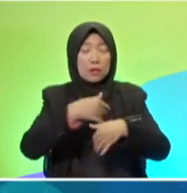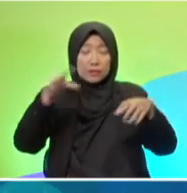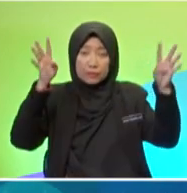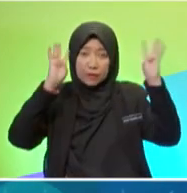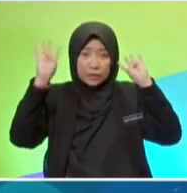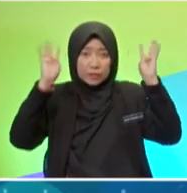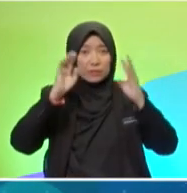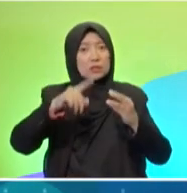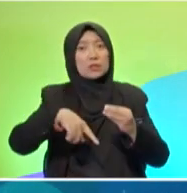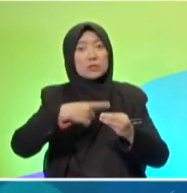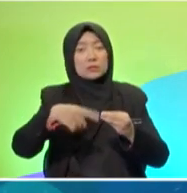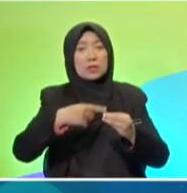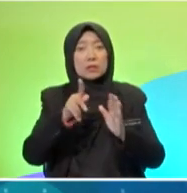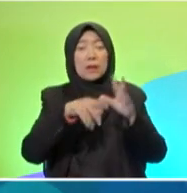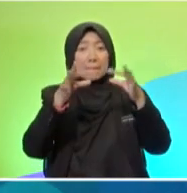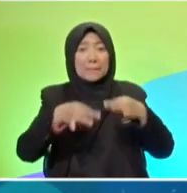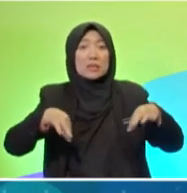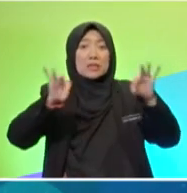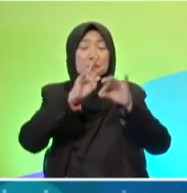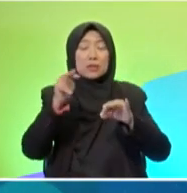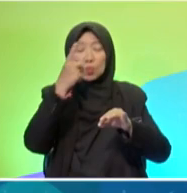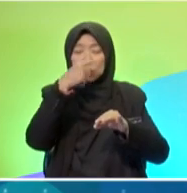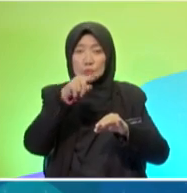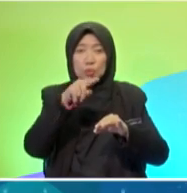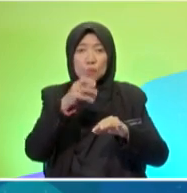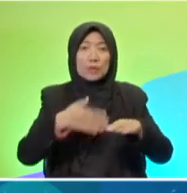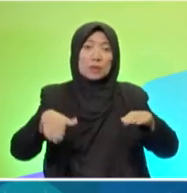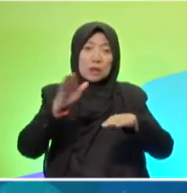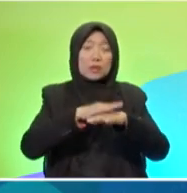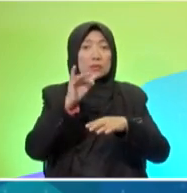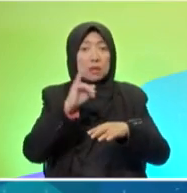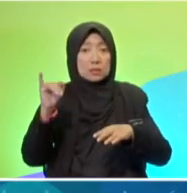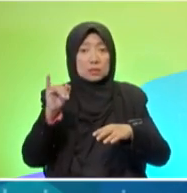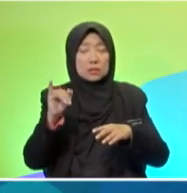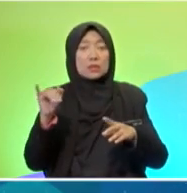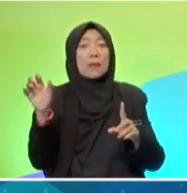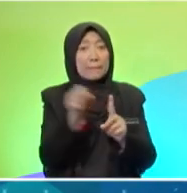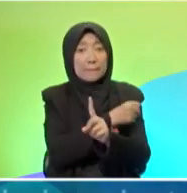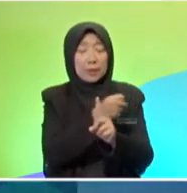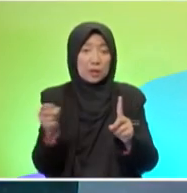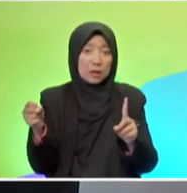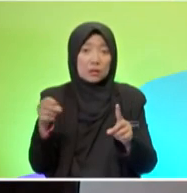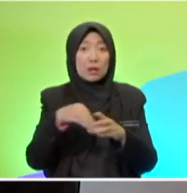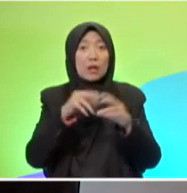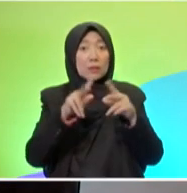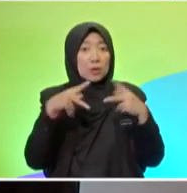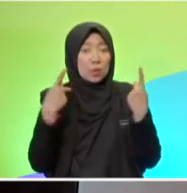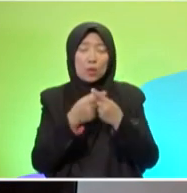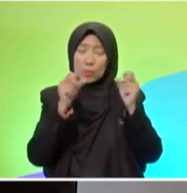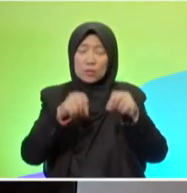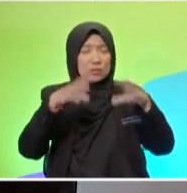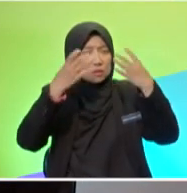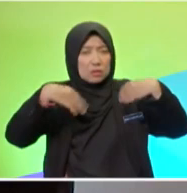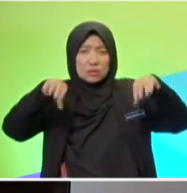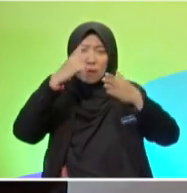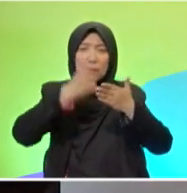kepentingan menangani pendarahan dalam keluarga mereka berceritakan apa saja berkaitan dengan bagaimana nak